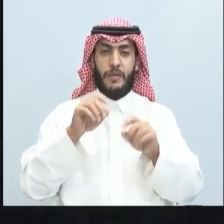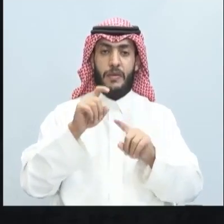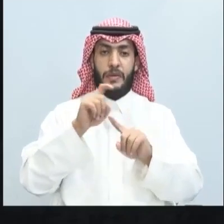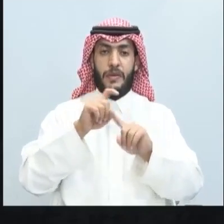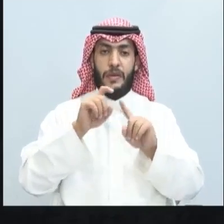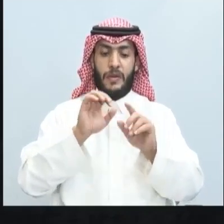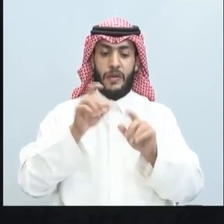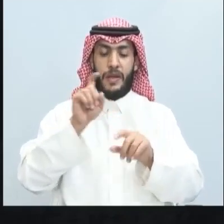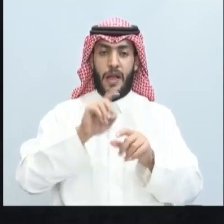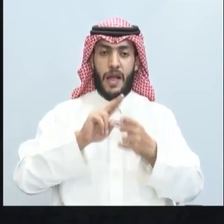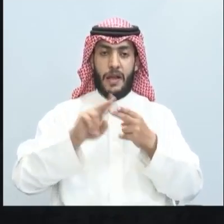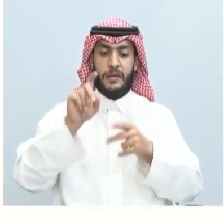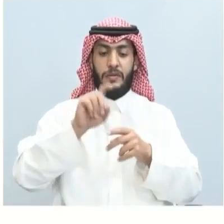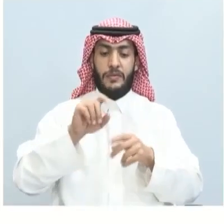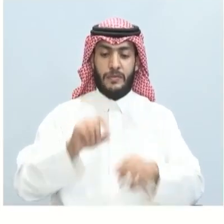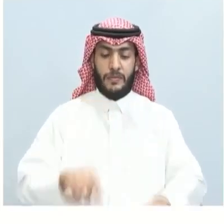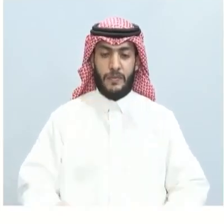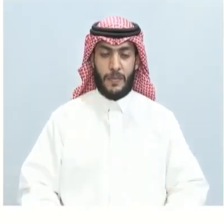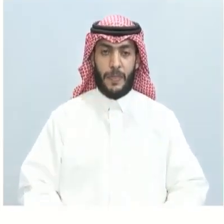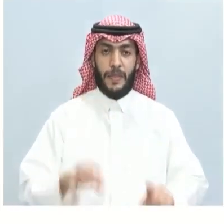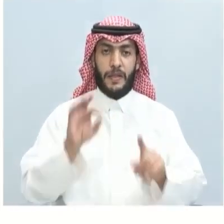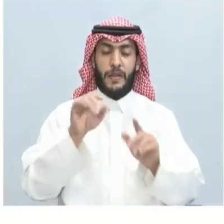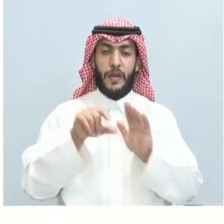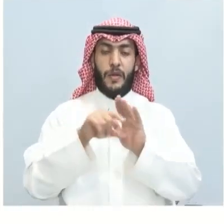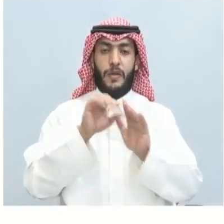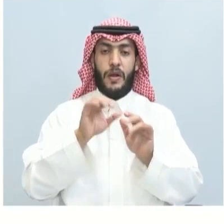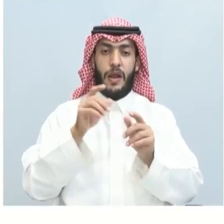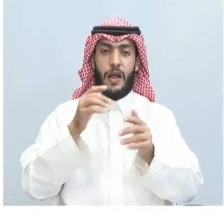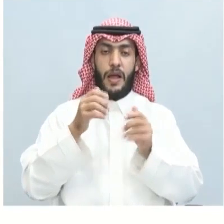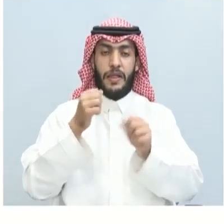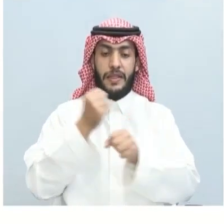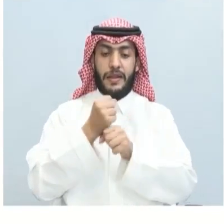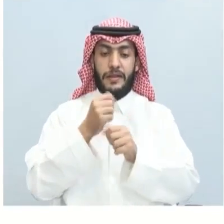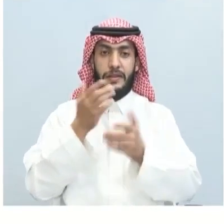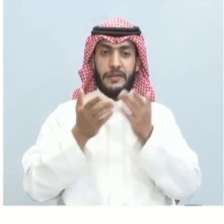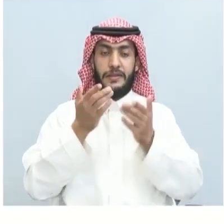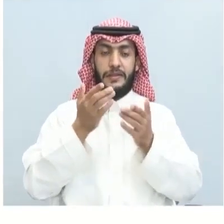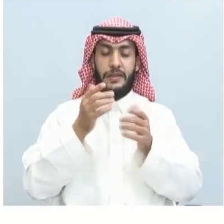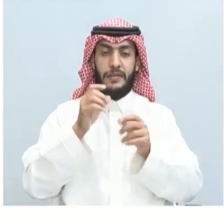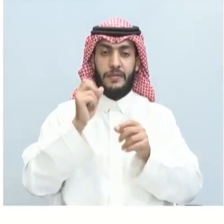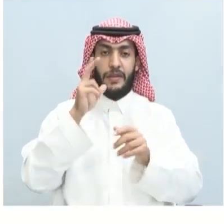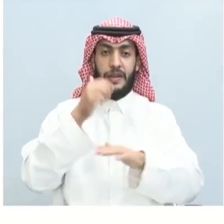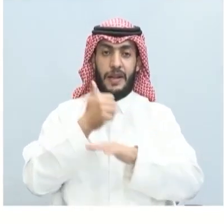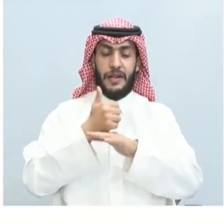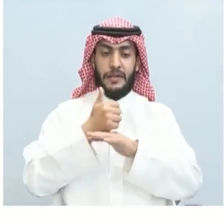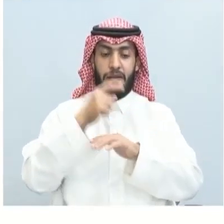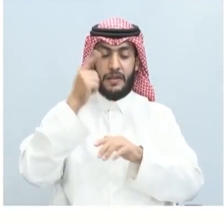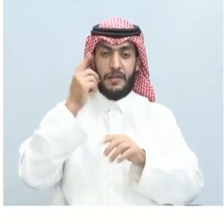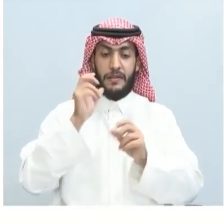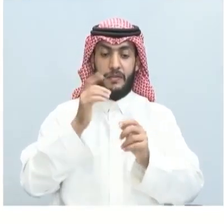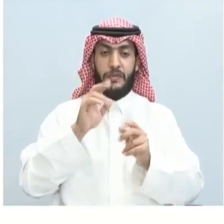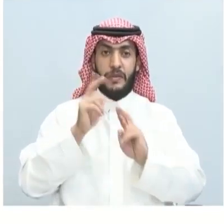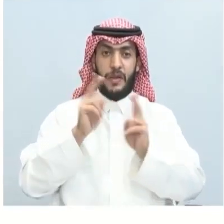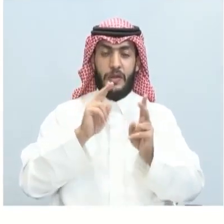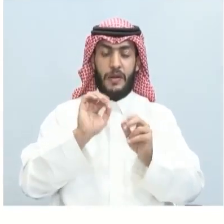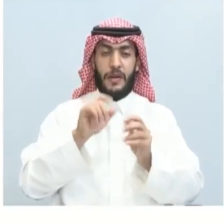وحل اسئله التقويم اذا الدرس بعنوان العوامل المؤثره في الاتزان الكيميائي فكرته الرئيسه عندما تطر التغيرات